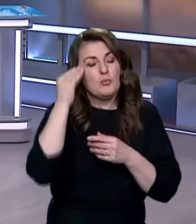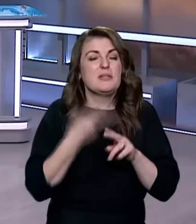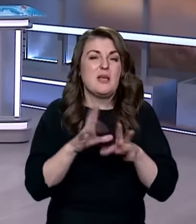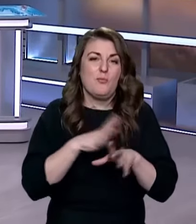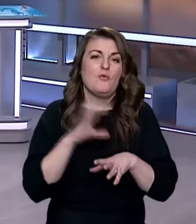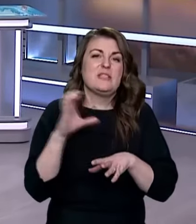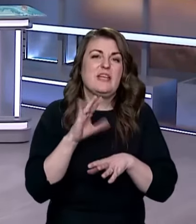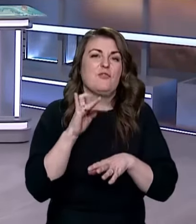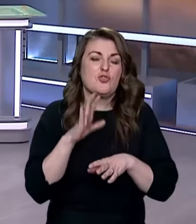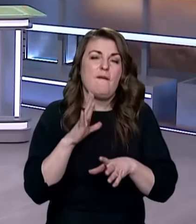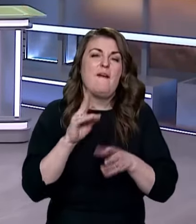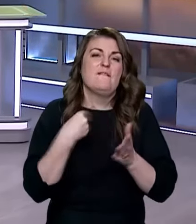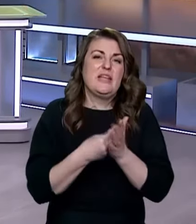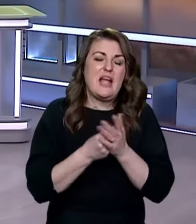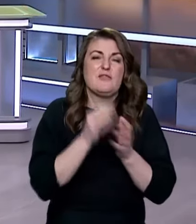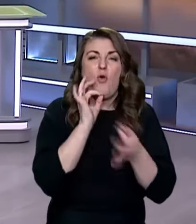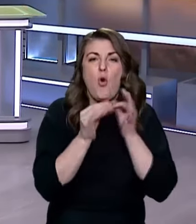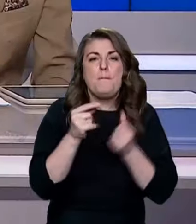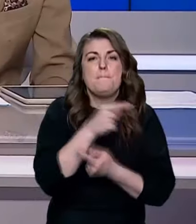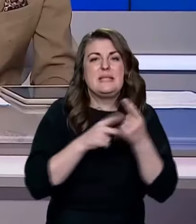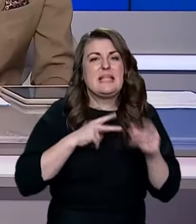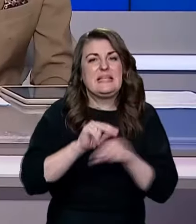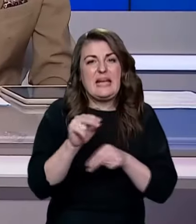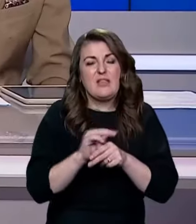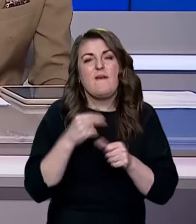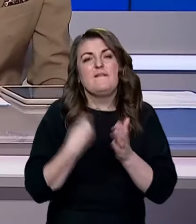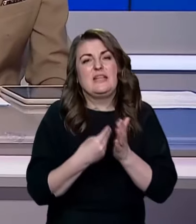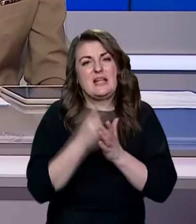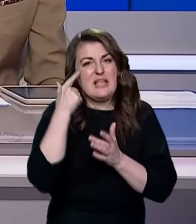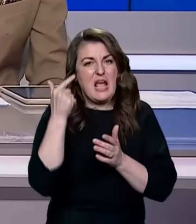Це був Сергій Вожов, фінансовий консультант, бізнес-тренер із фінансової грамотності.